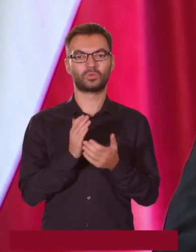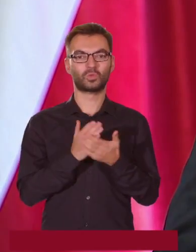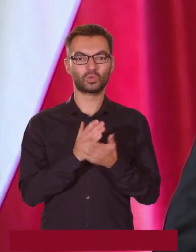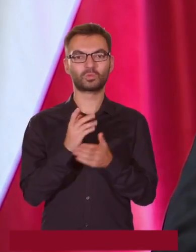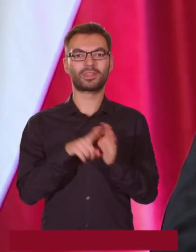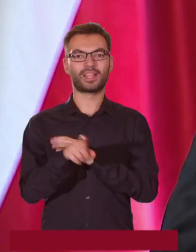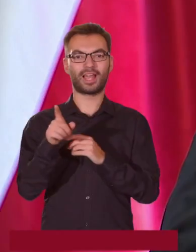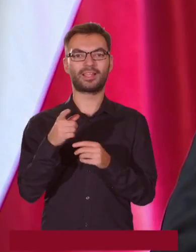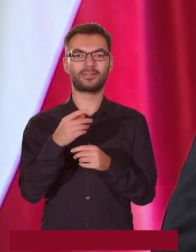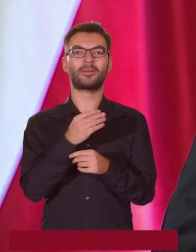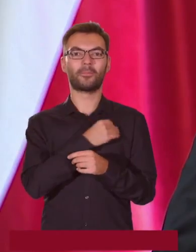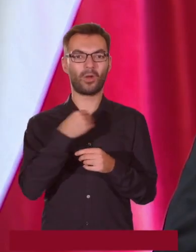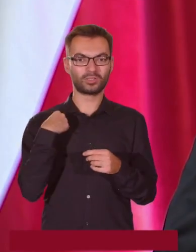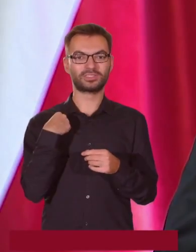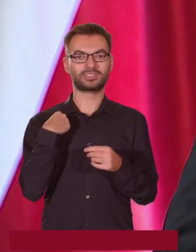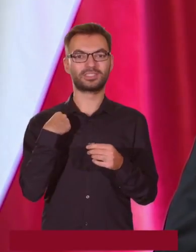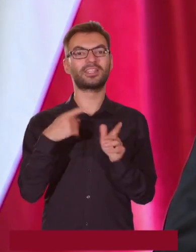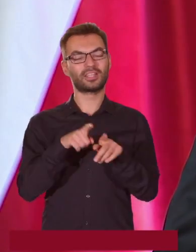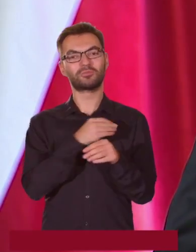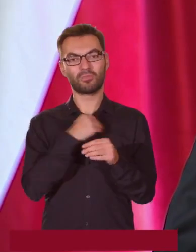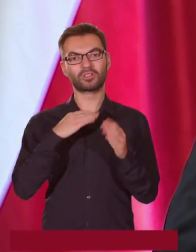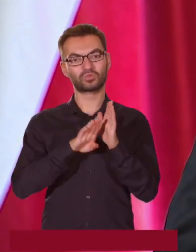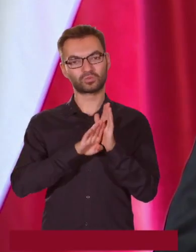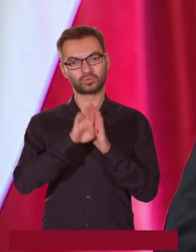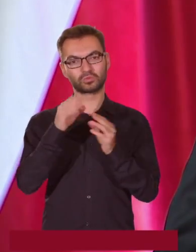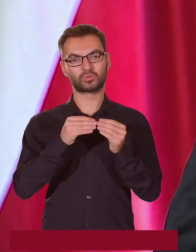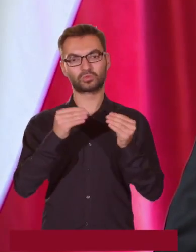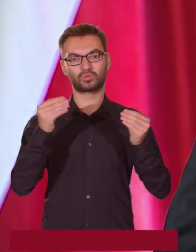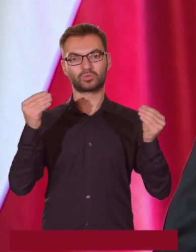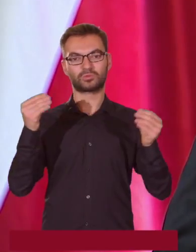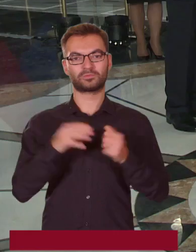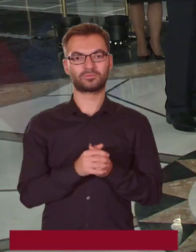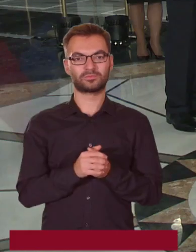jak mówi rota przysięgi i ślubowania poselskiego.